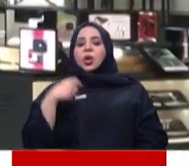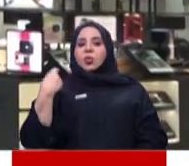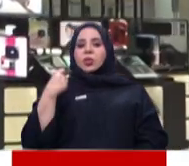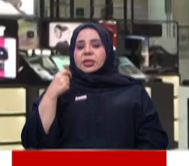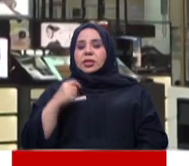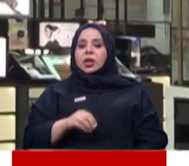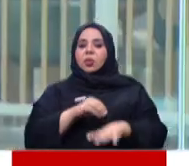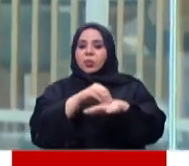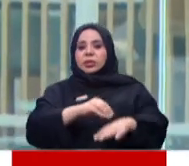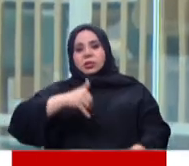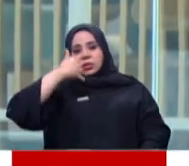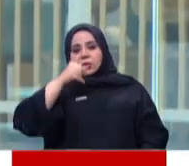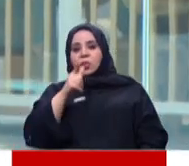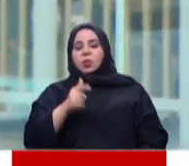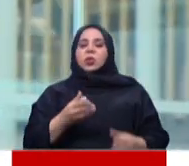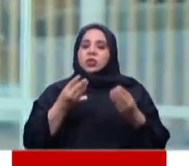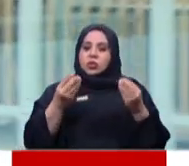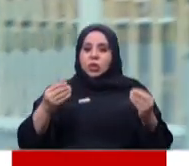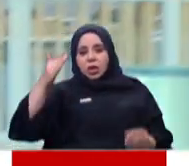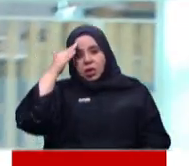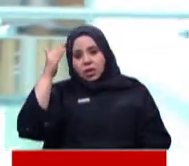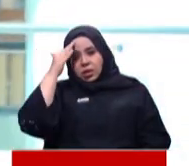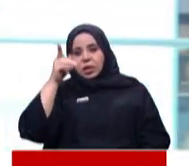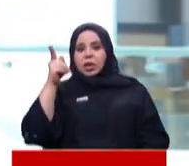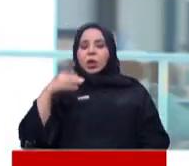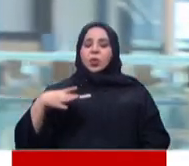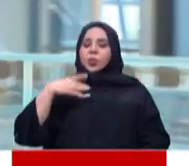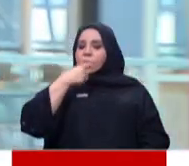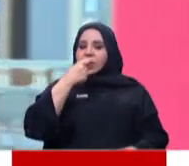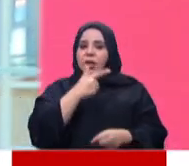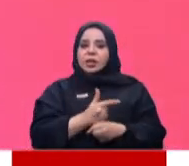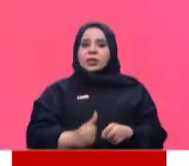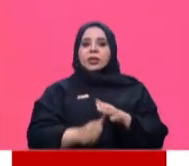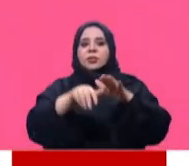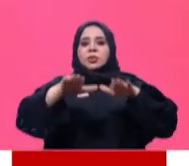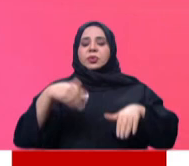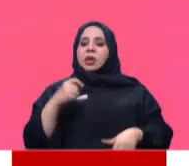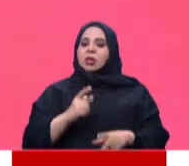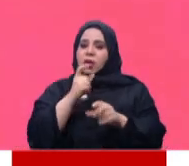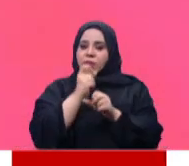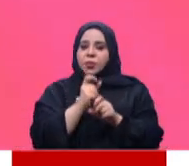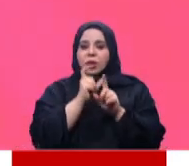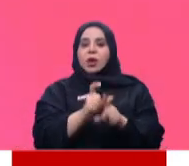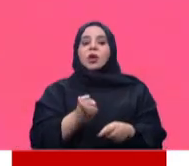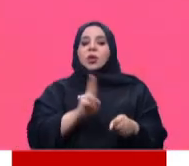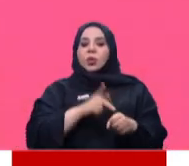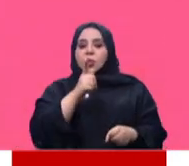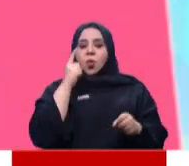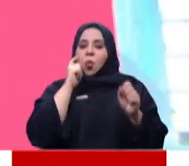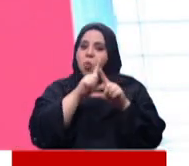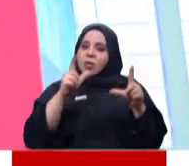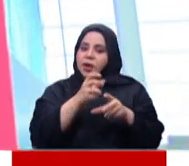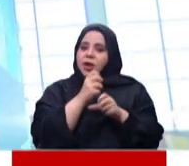وزير المواصلات والاتصالات عن عميق شكره وتقديره لصاحب السمو الملكي ولي العهد رئيس مجلس الوزراء على ما يبديه من